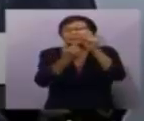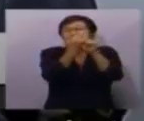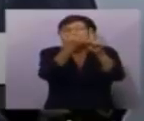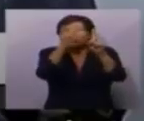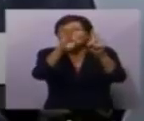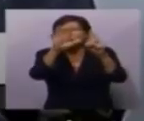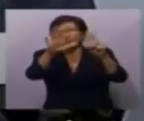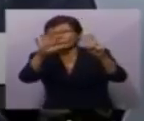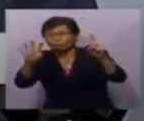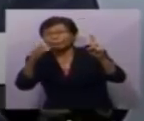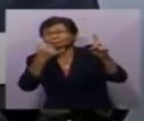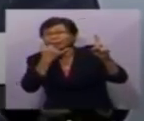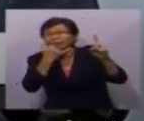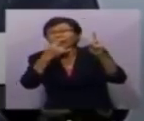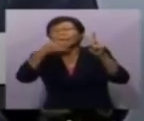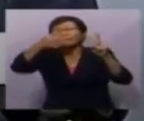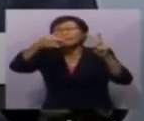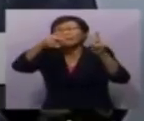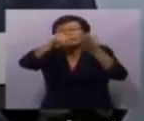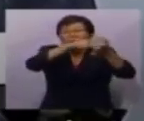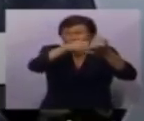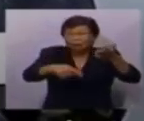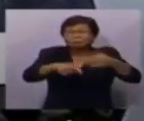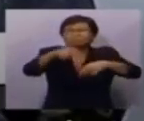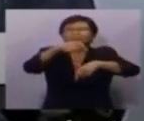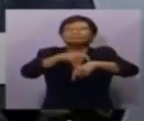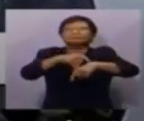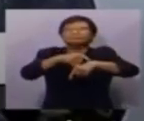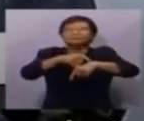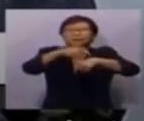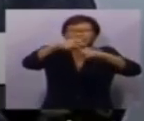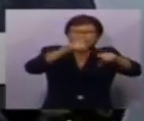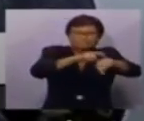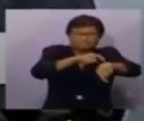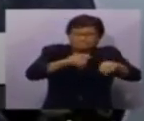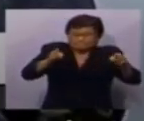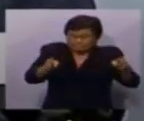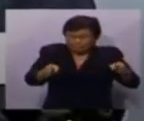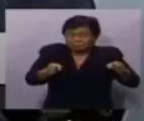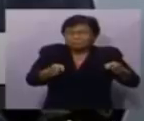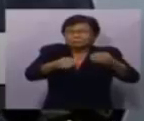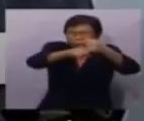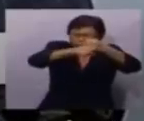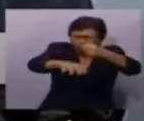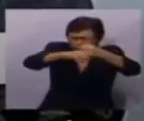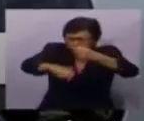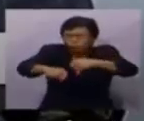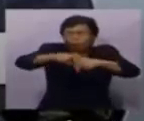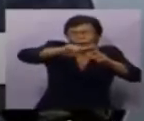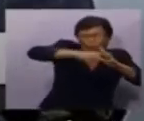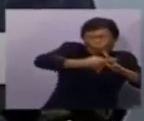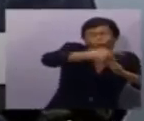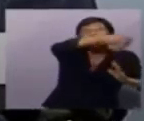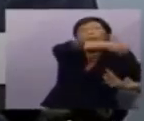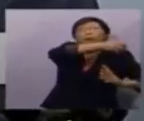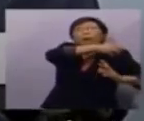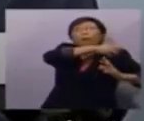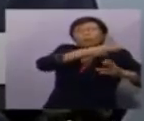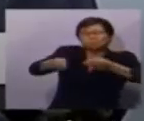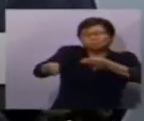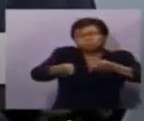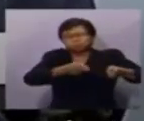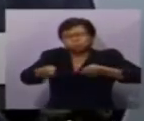1954. Takrifan tempoh berkempen ialah tempoh yang bermula dari masa pegawai